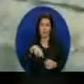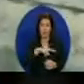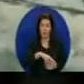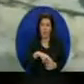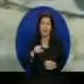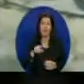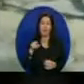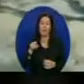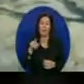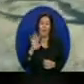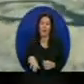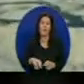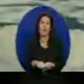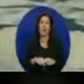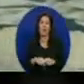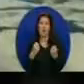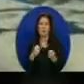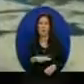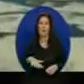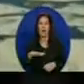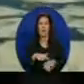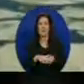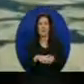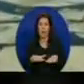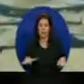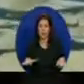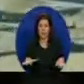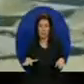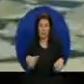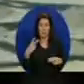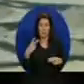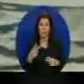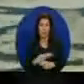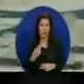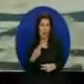במערכת כזאת, זה הורס מערכת יבשתית, שבדרך כלל היא לא